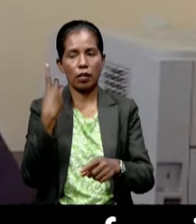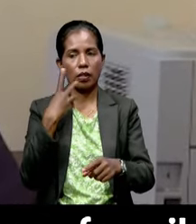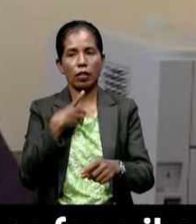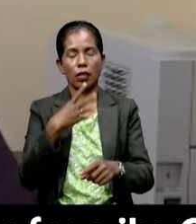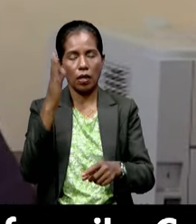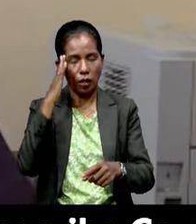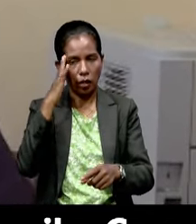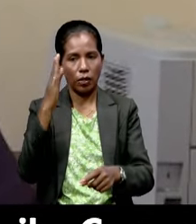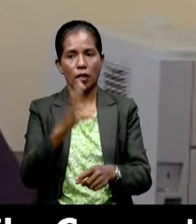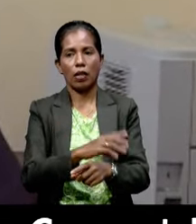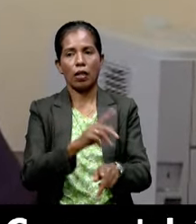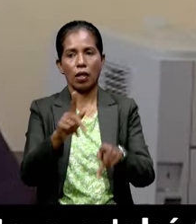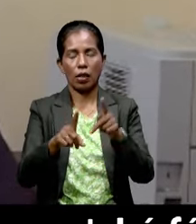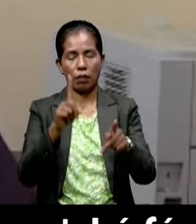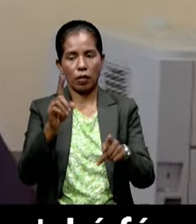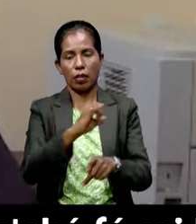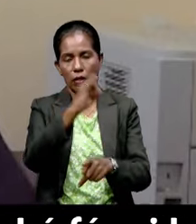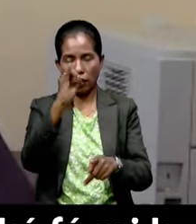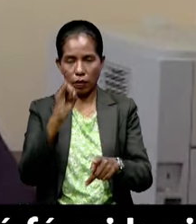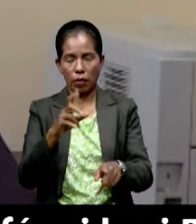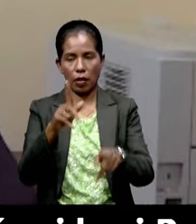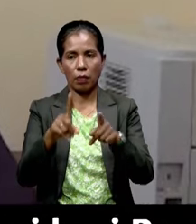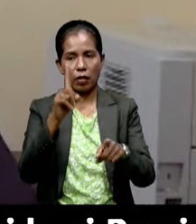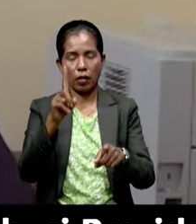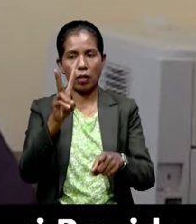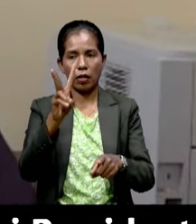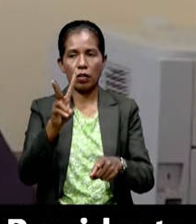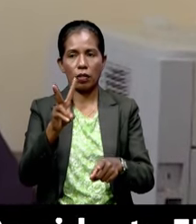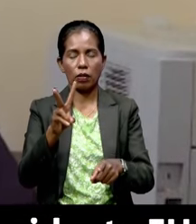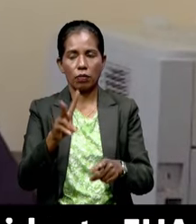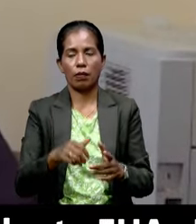detektona identifika suspetu nain